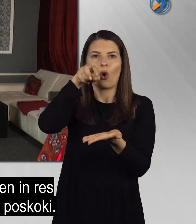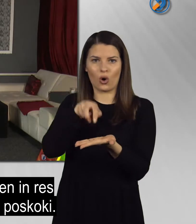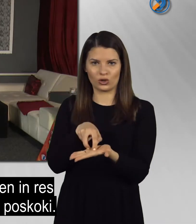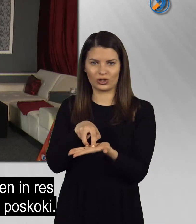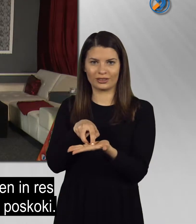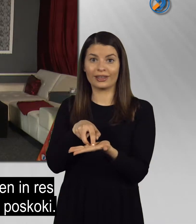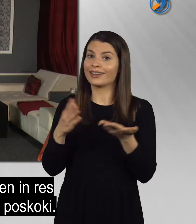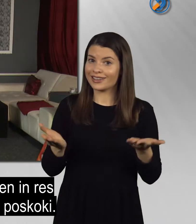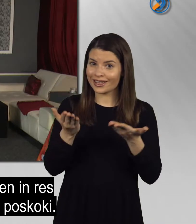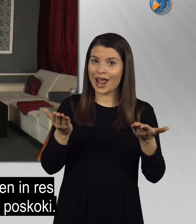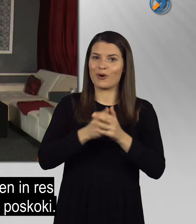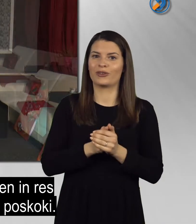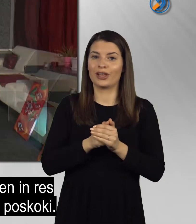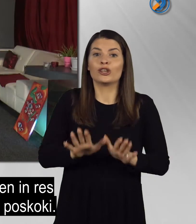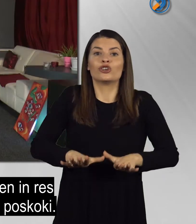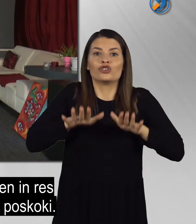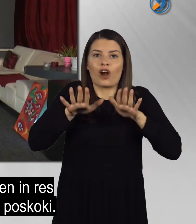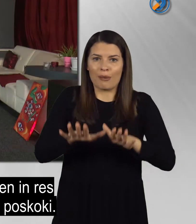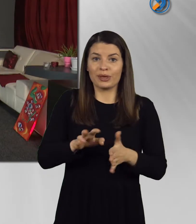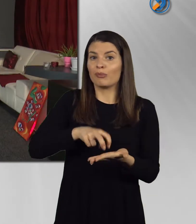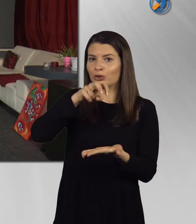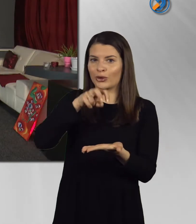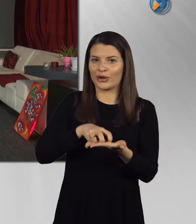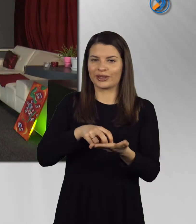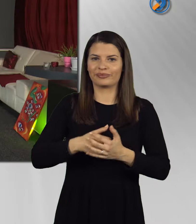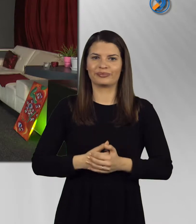skoč. Gremo. Žabi poskoki.